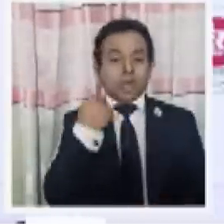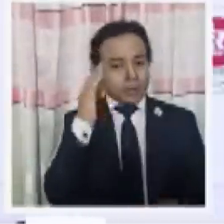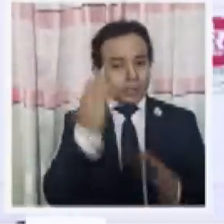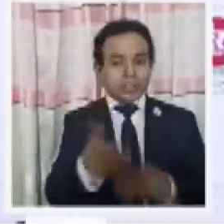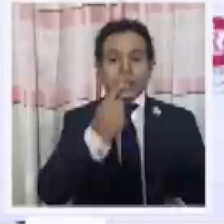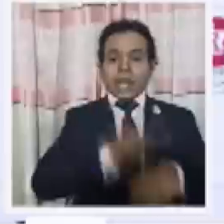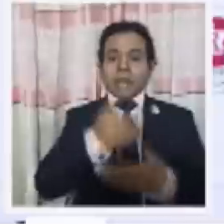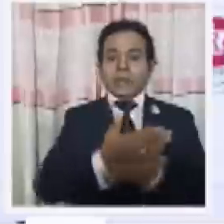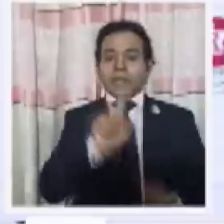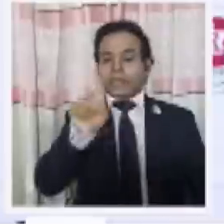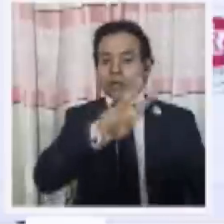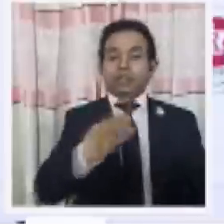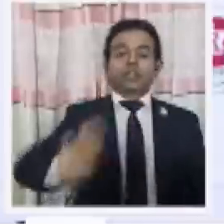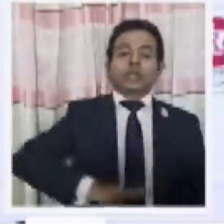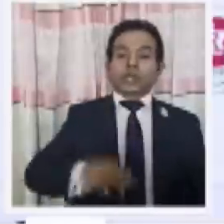60.43.85%।